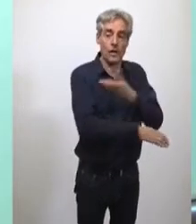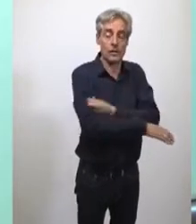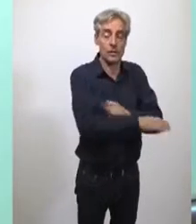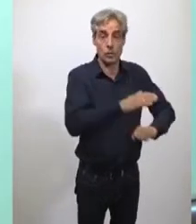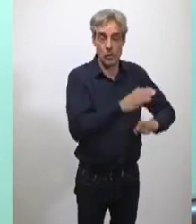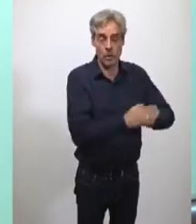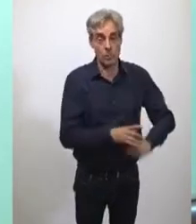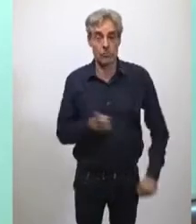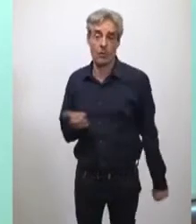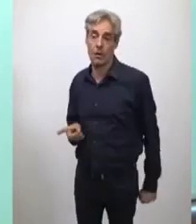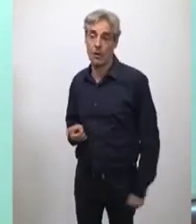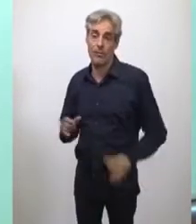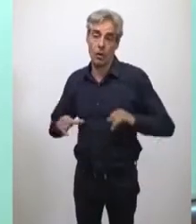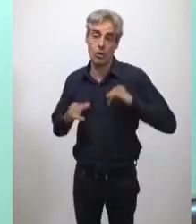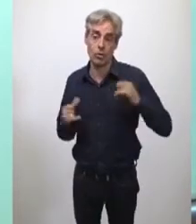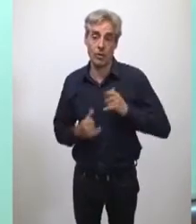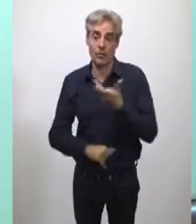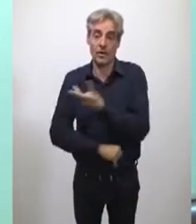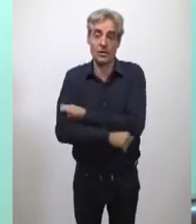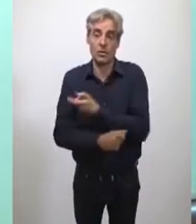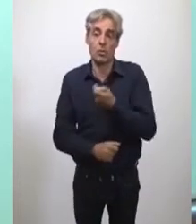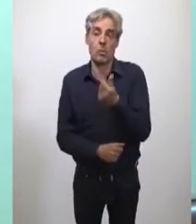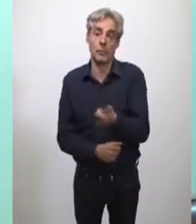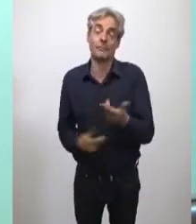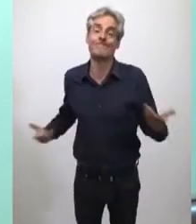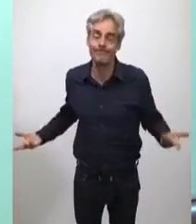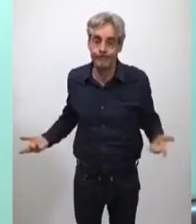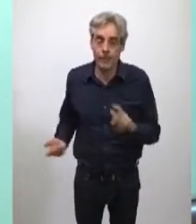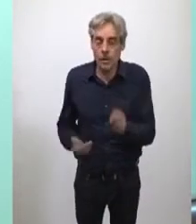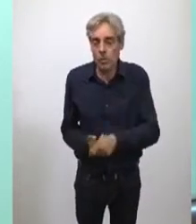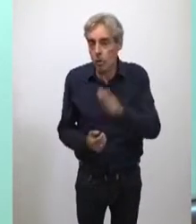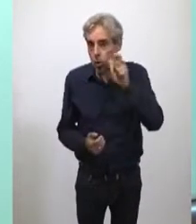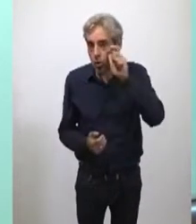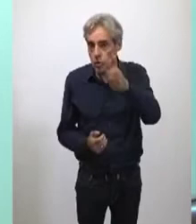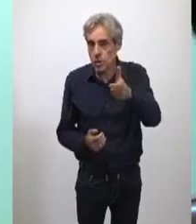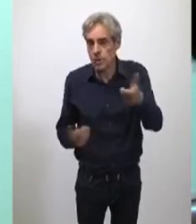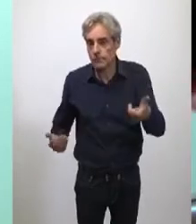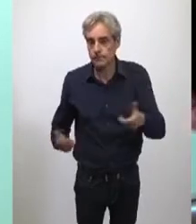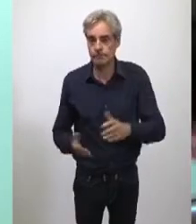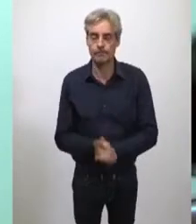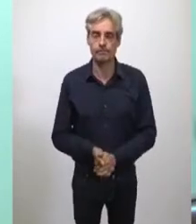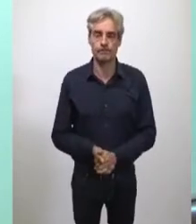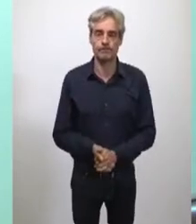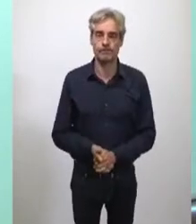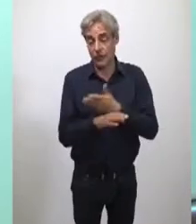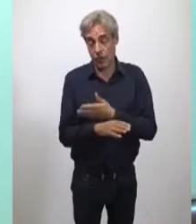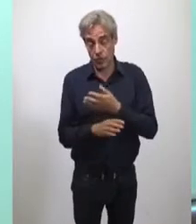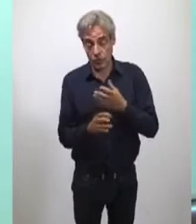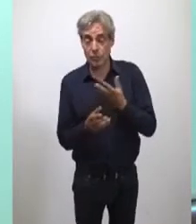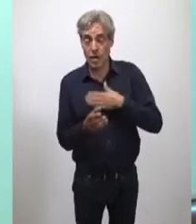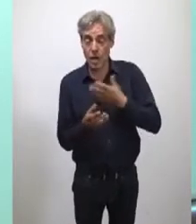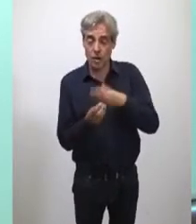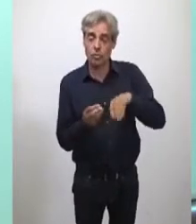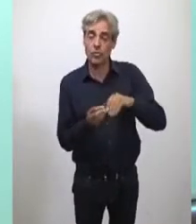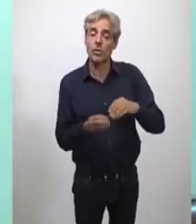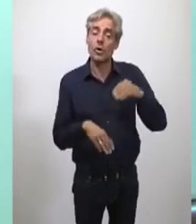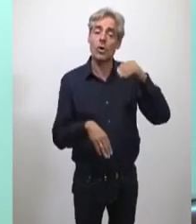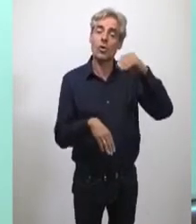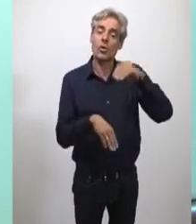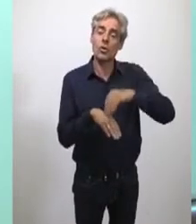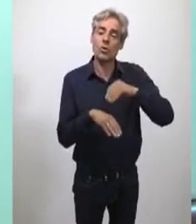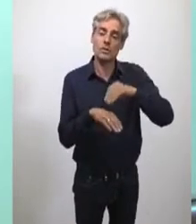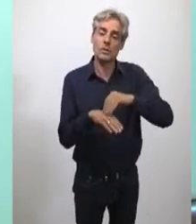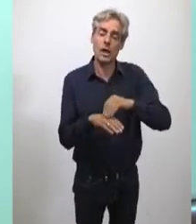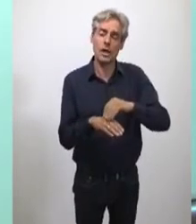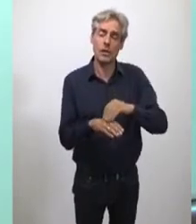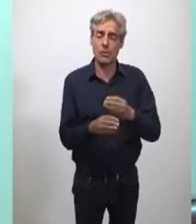populations, notamment les jeunes, qui font partie de la population la moins vaccinée. Le Conseil de résilience